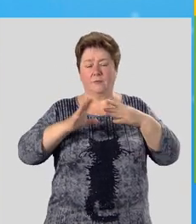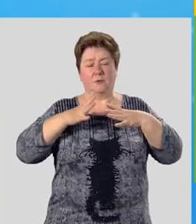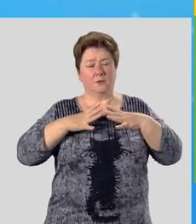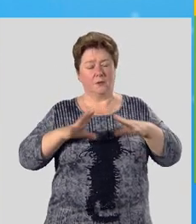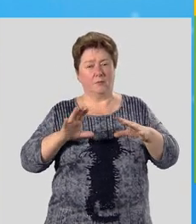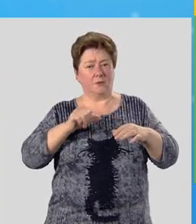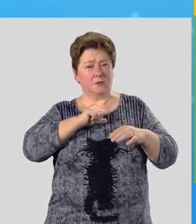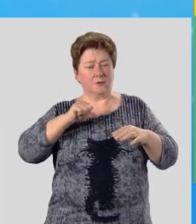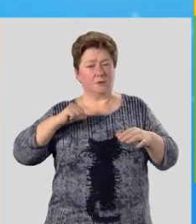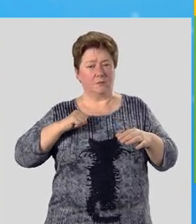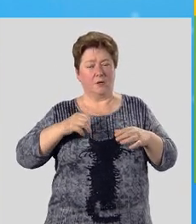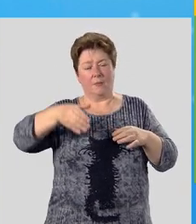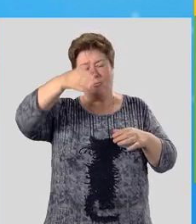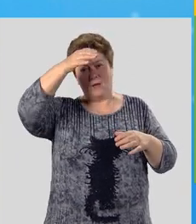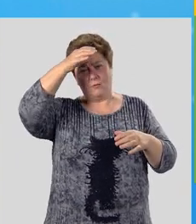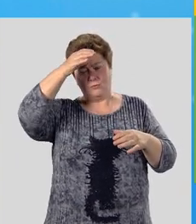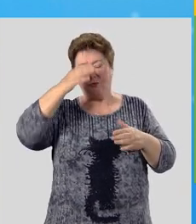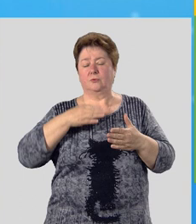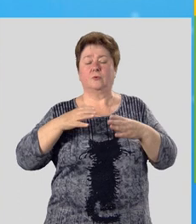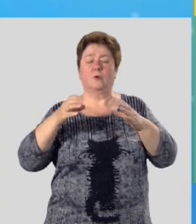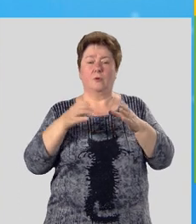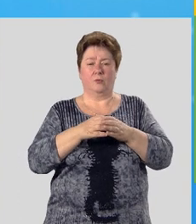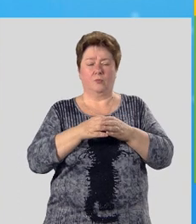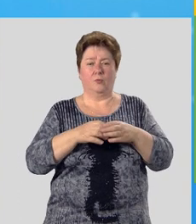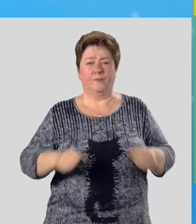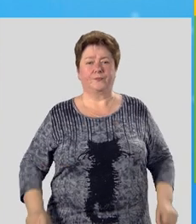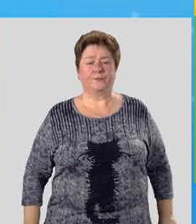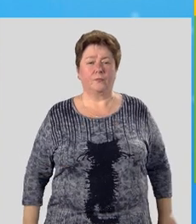сформировалась в самостоятельную научную дисциплину.